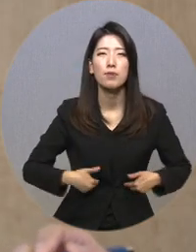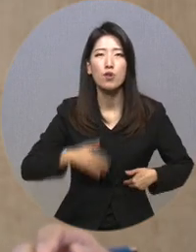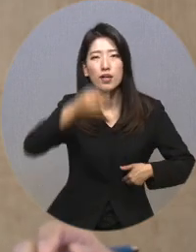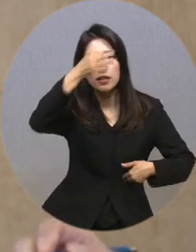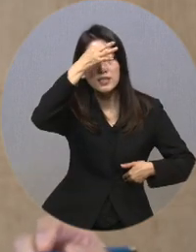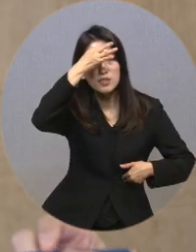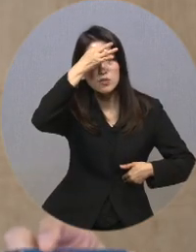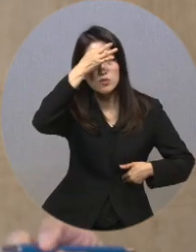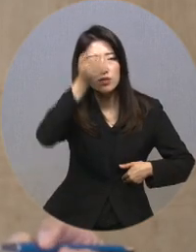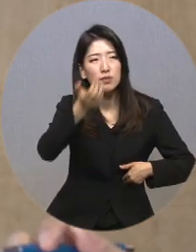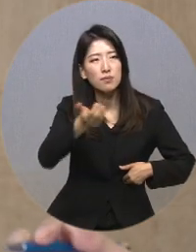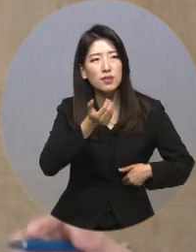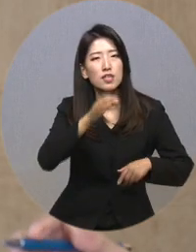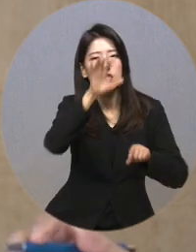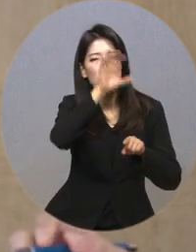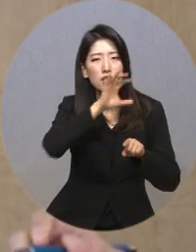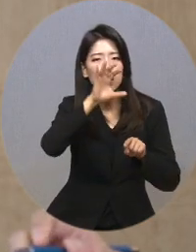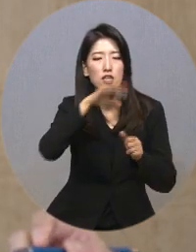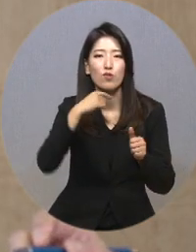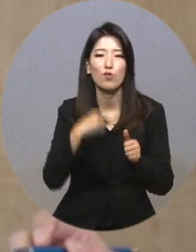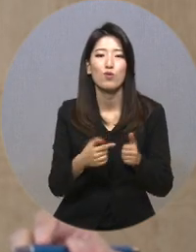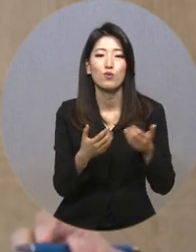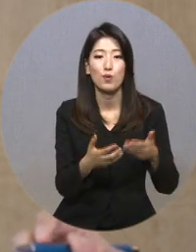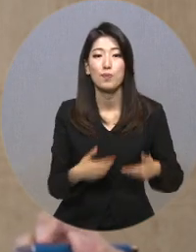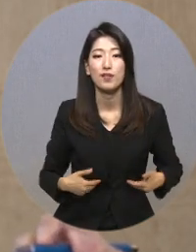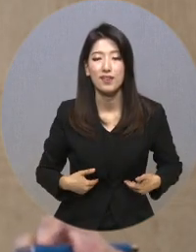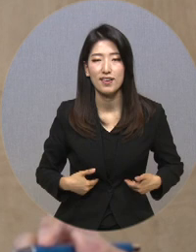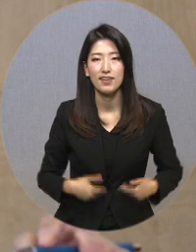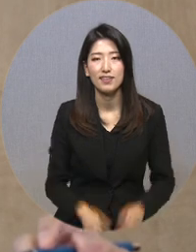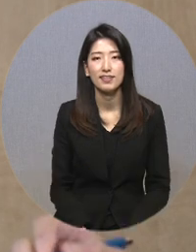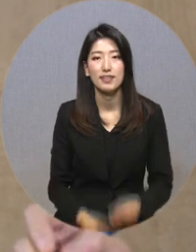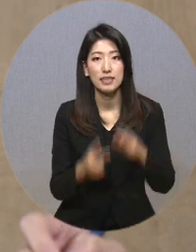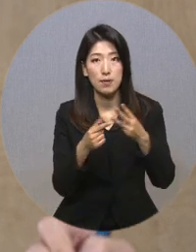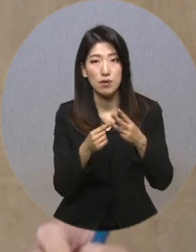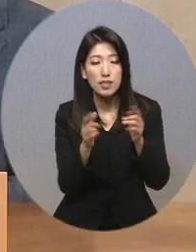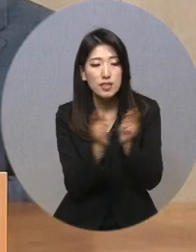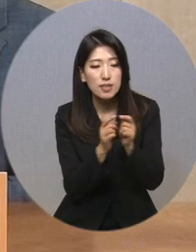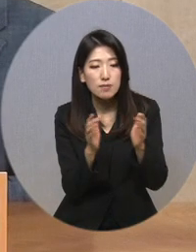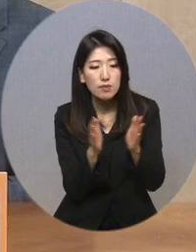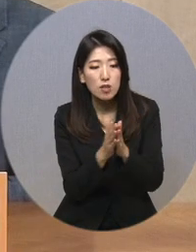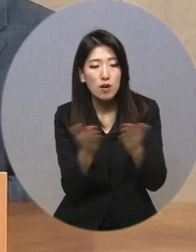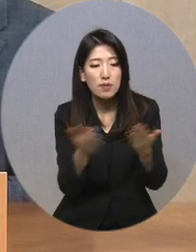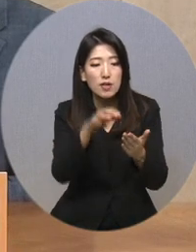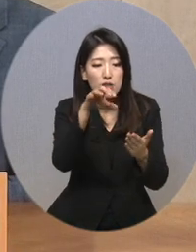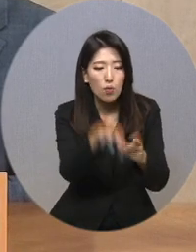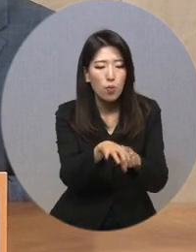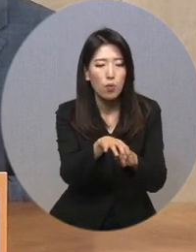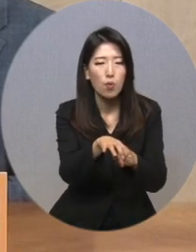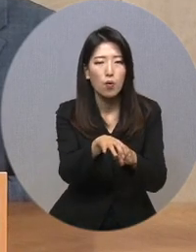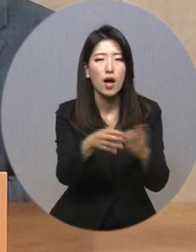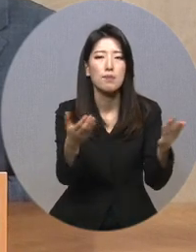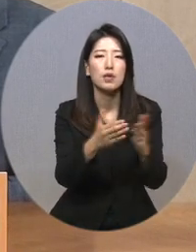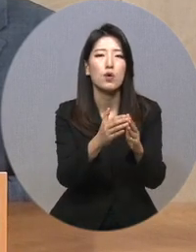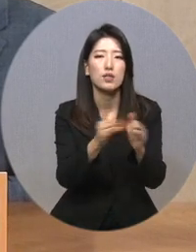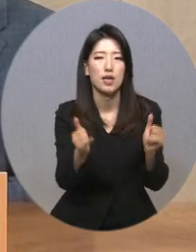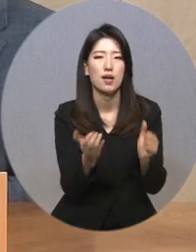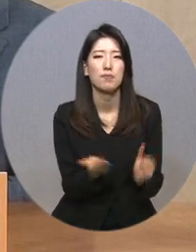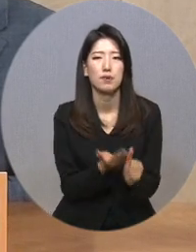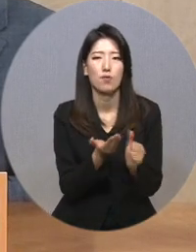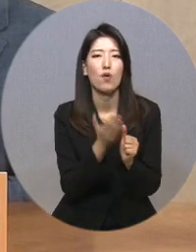하는 그런 산업협력 인력 양성을 해야 된다는 거 봐요. 그 다음에 현장 중심이어야 된다. 그럼 이 세 가지 꼭지를 놓고 꼭지별로